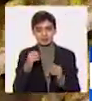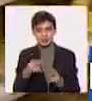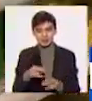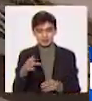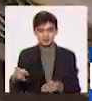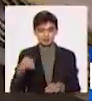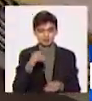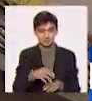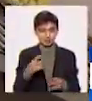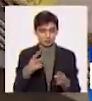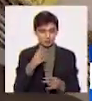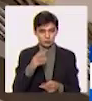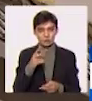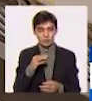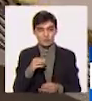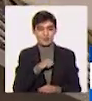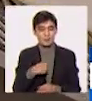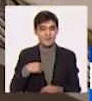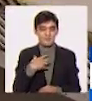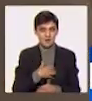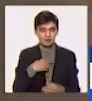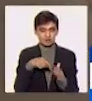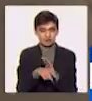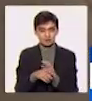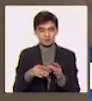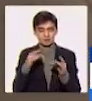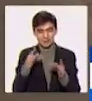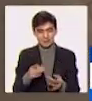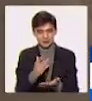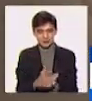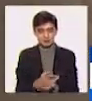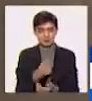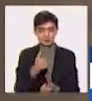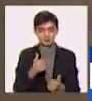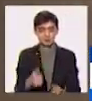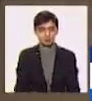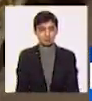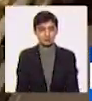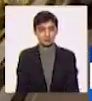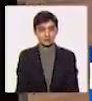қолмен ұстап салуға тура келеді. Ең бастысы өнімнің сыртында орауы болса жақсы.